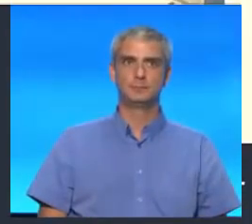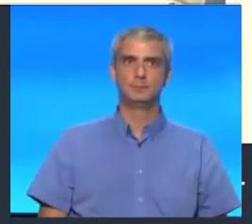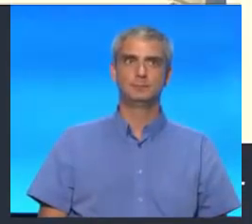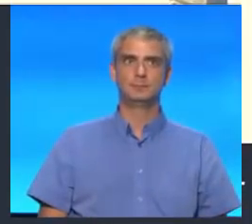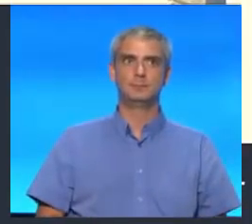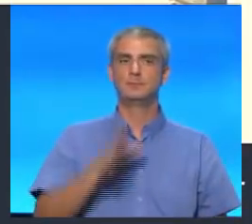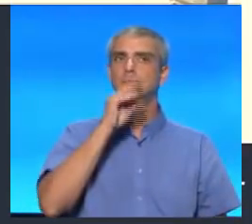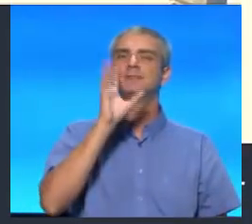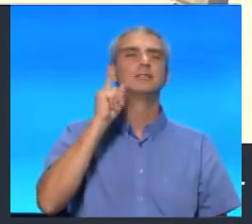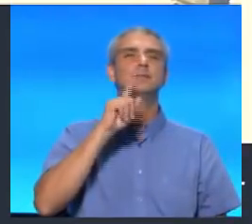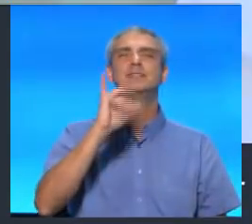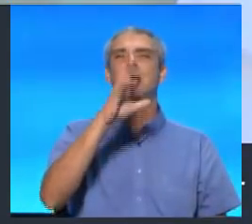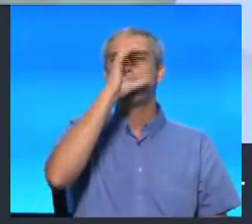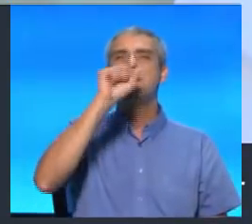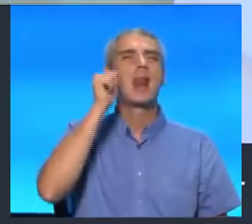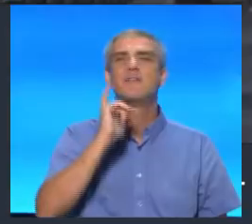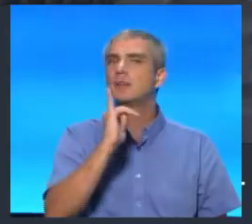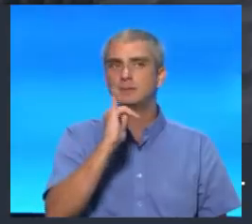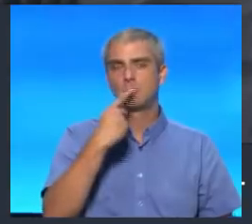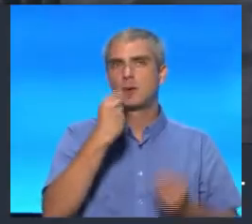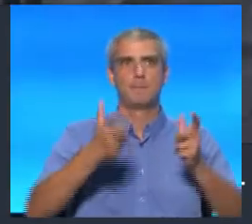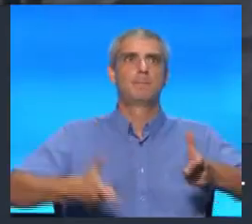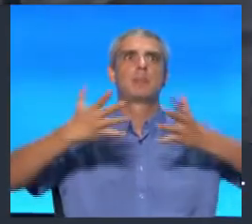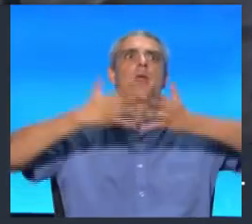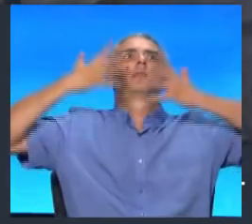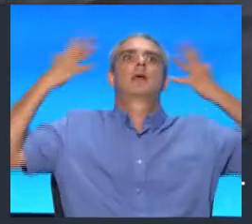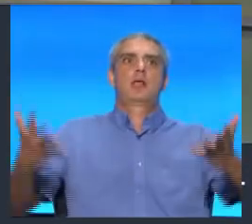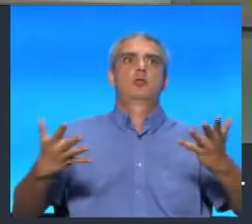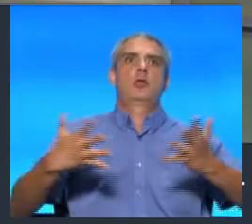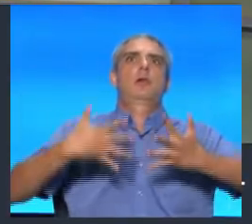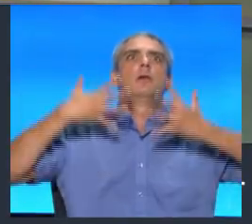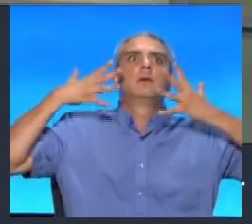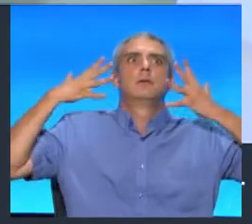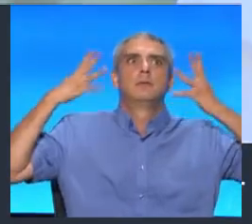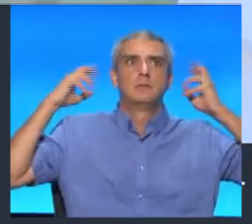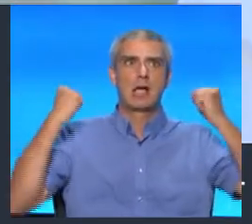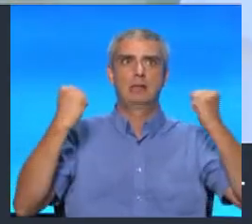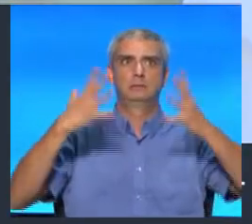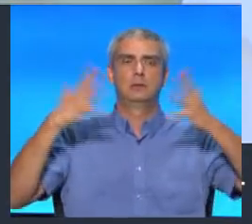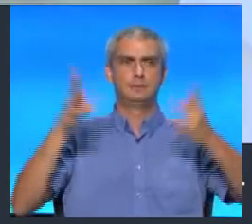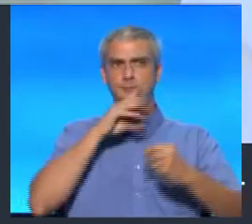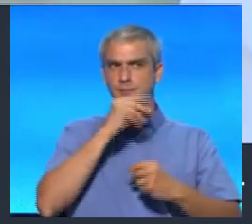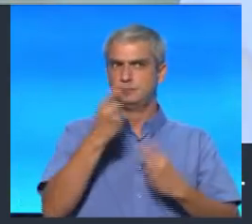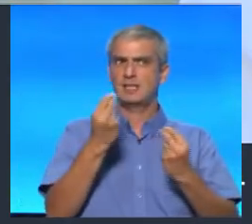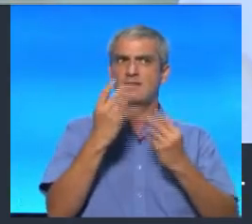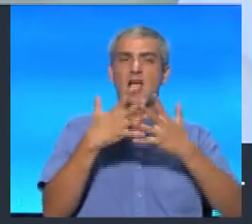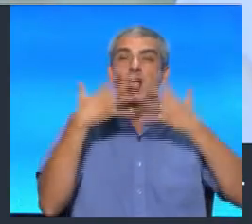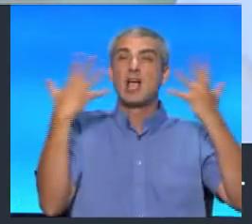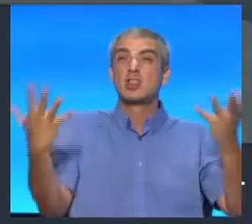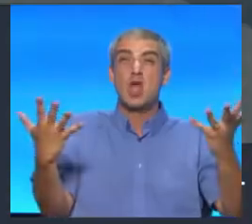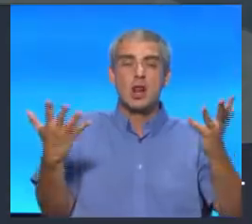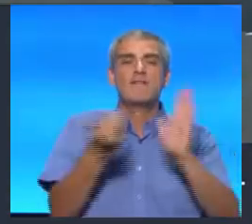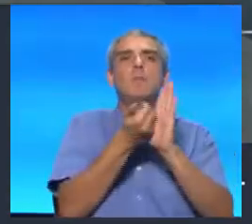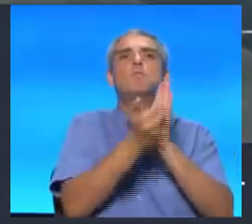כשמדברים על פיל לבן, קודם כל מדברים על דבר גדול, דבר מסיבי. מדברים בעצם על דבר גדול, מסיבי